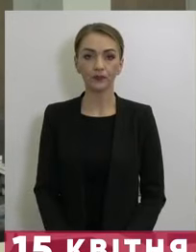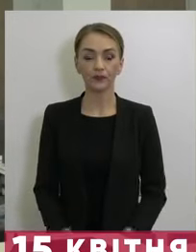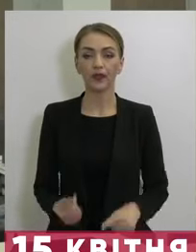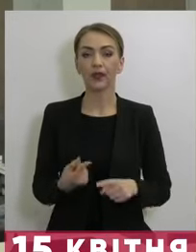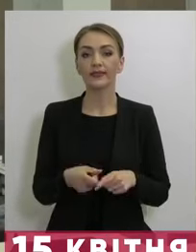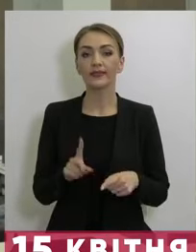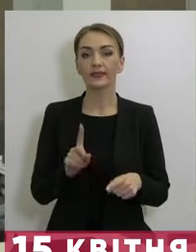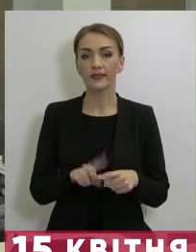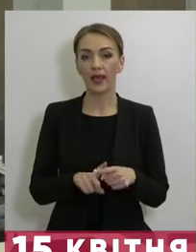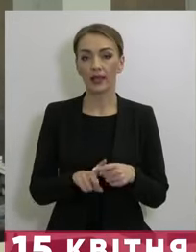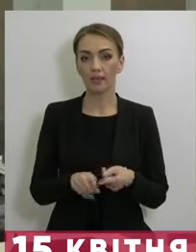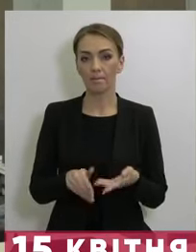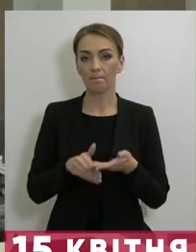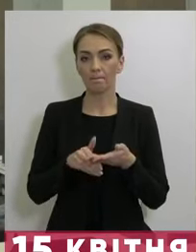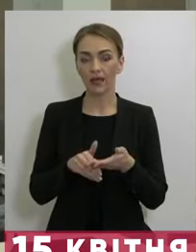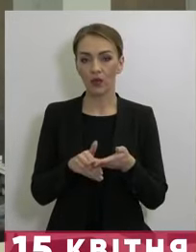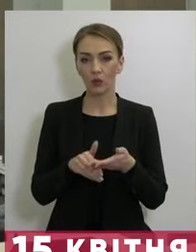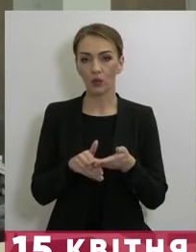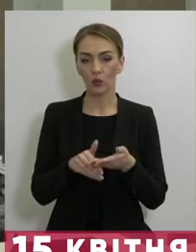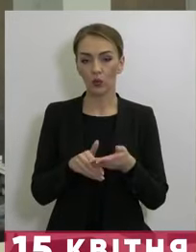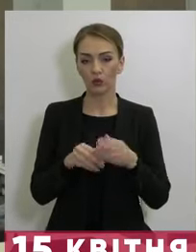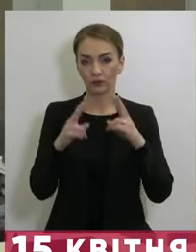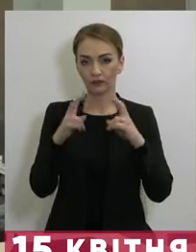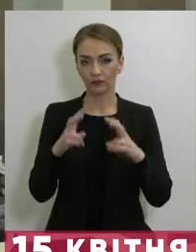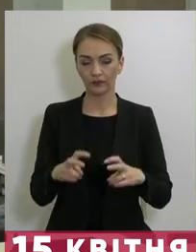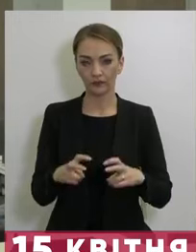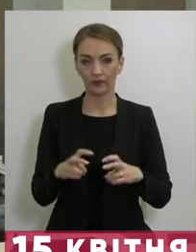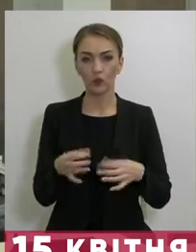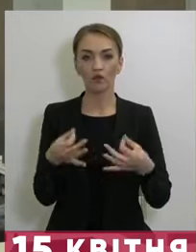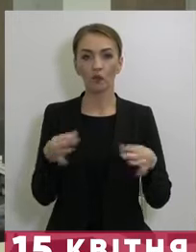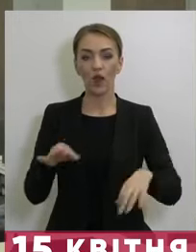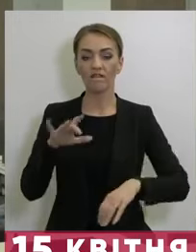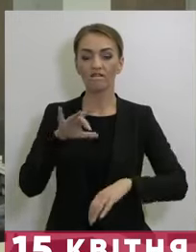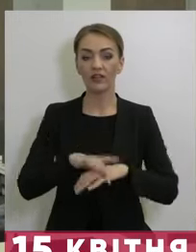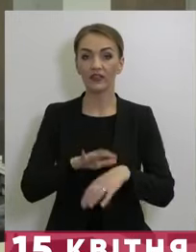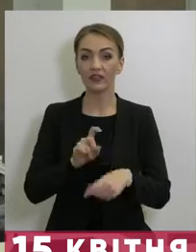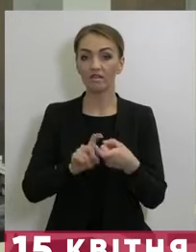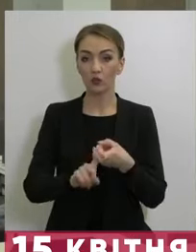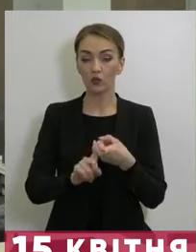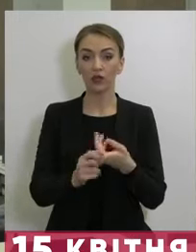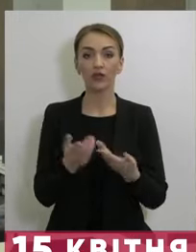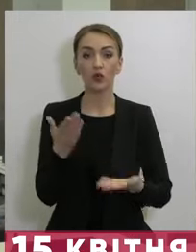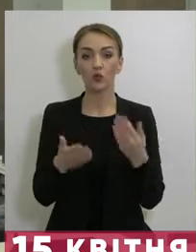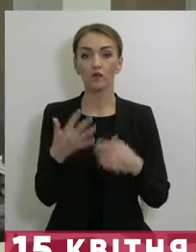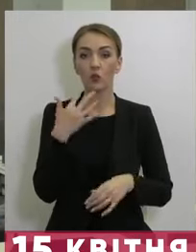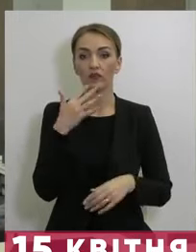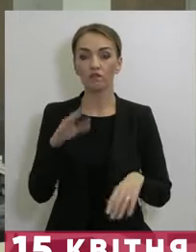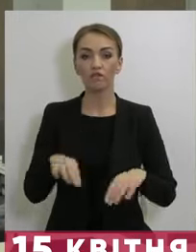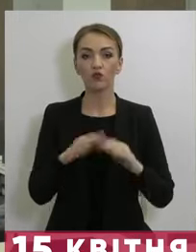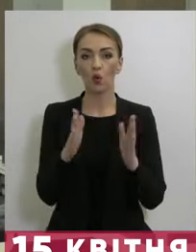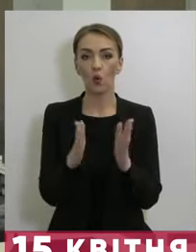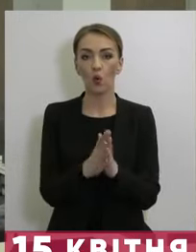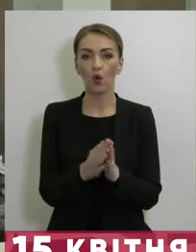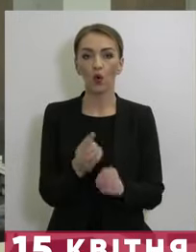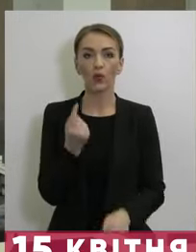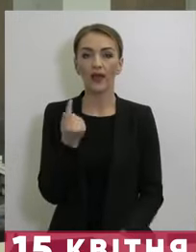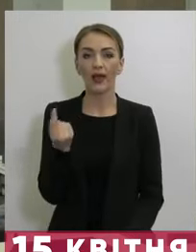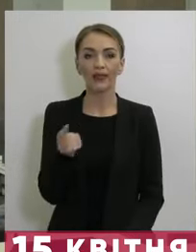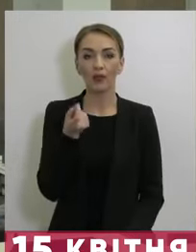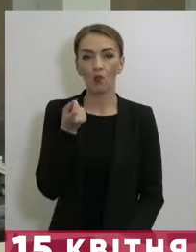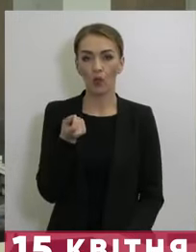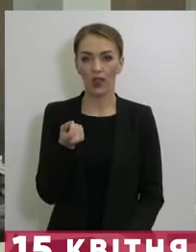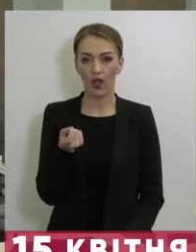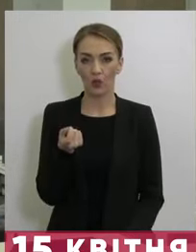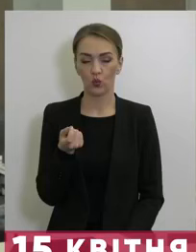Цей метод дозволяє виявити вірус, навіть якщо в пробі знаходиться всього одна єдина